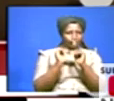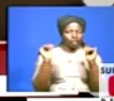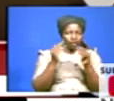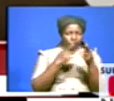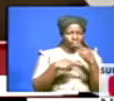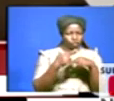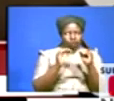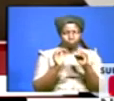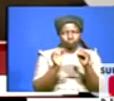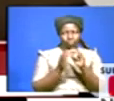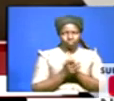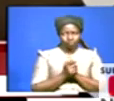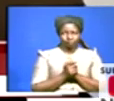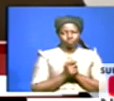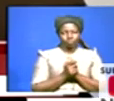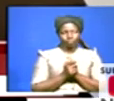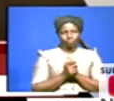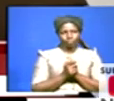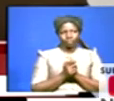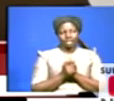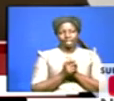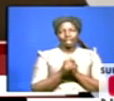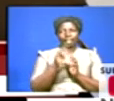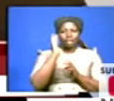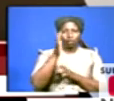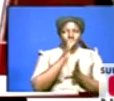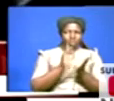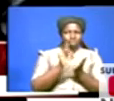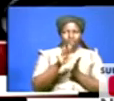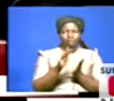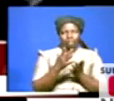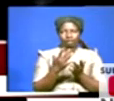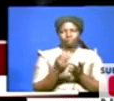last minute and the same is dismissed, the court shall abide the outcome of the petition.